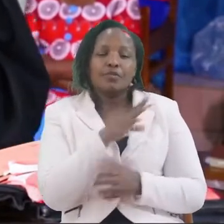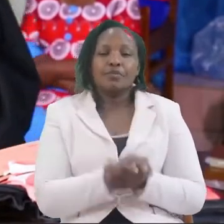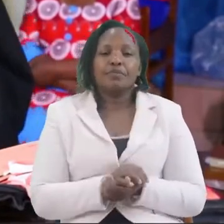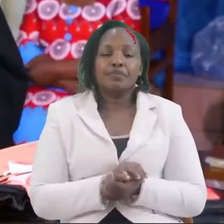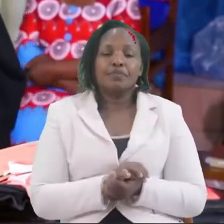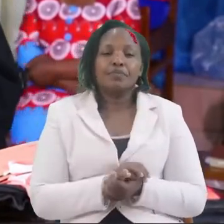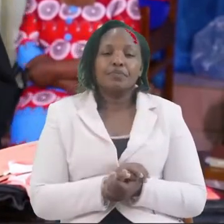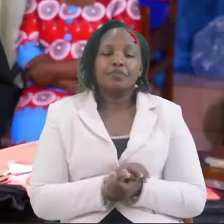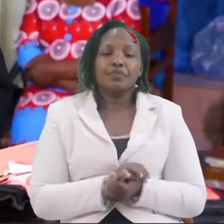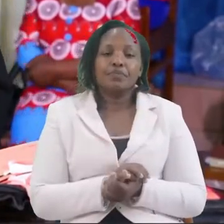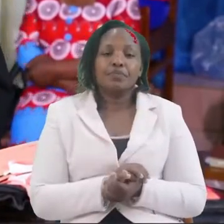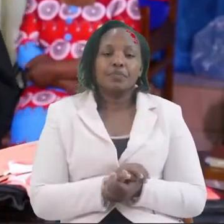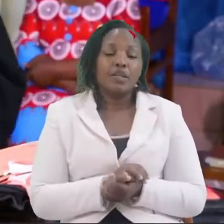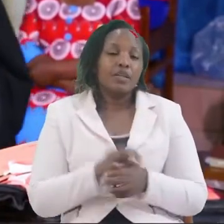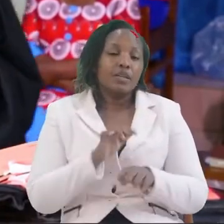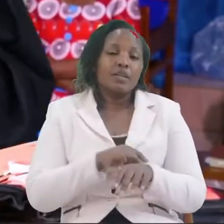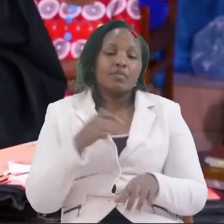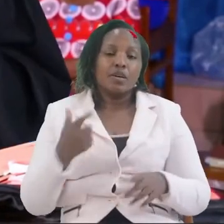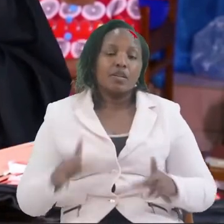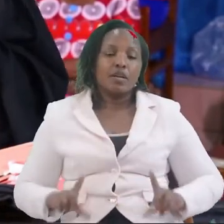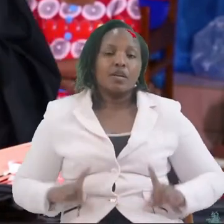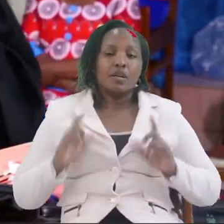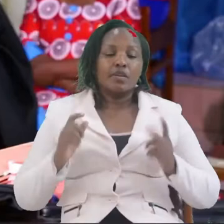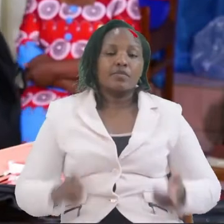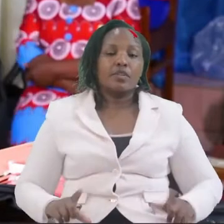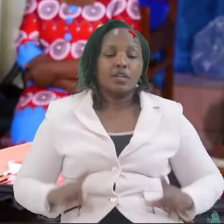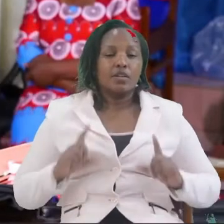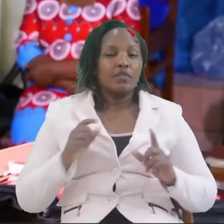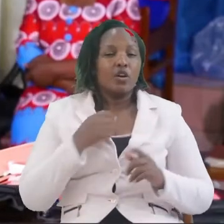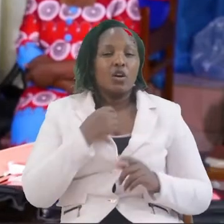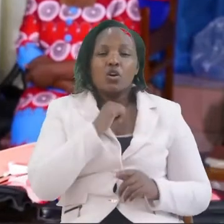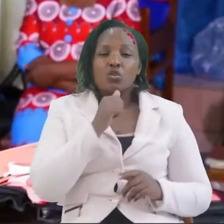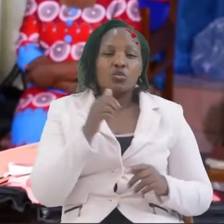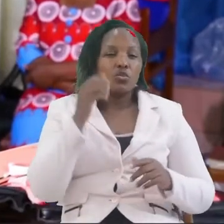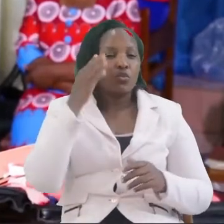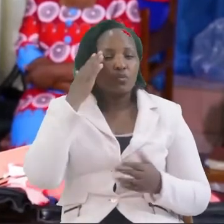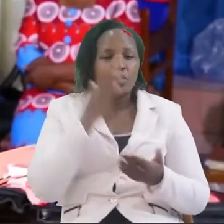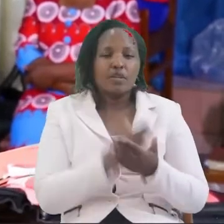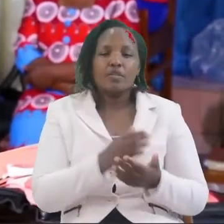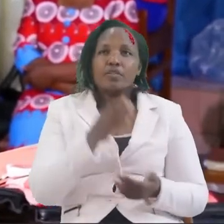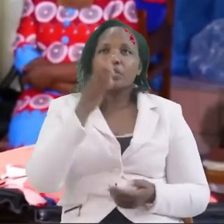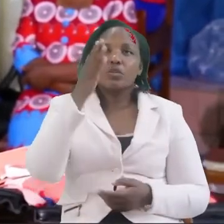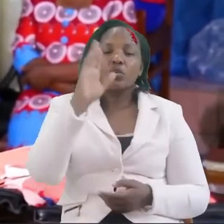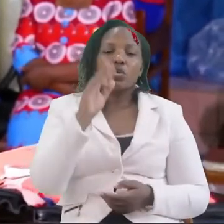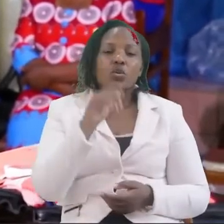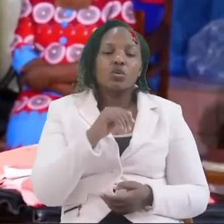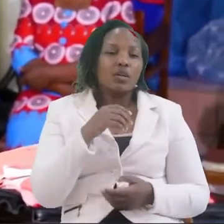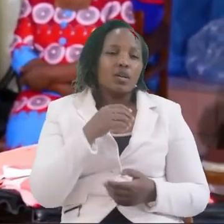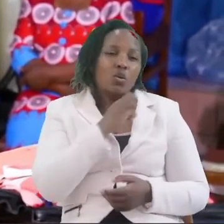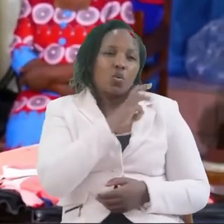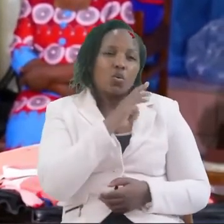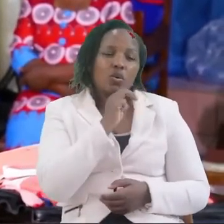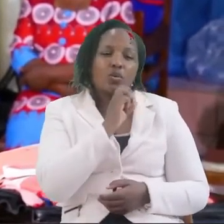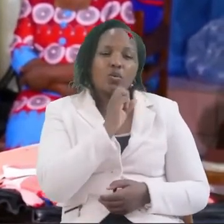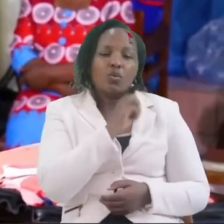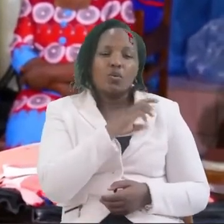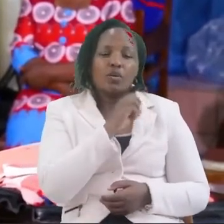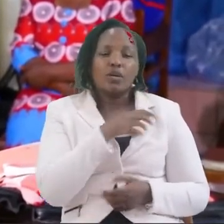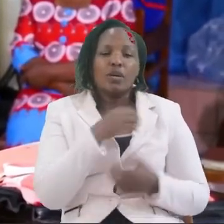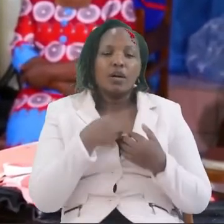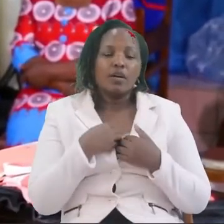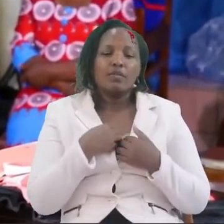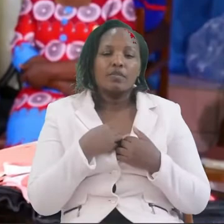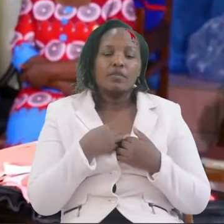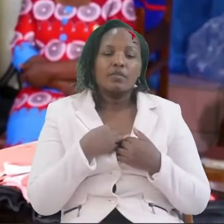saa zingine maisha tunayeishi, kama we humuamini Mungu utakuwa na hofu na shaka sana katika maisha yetu,